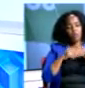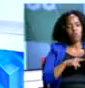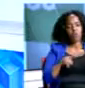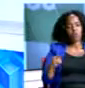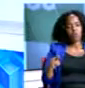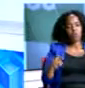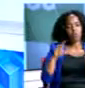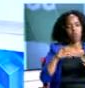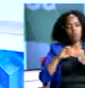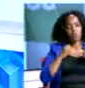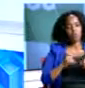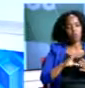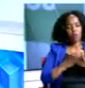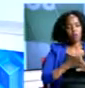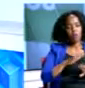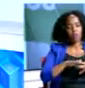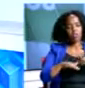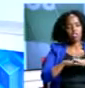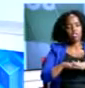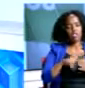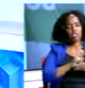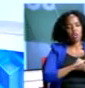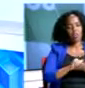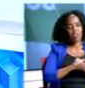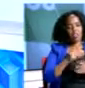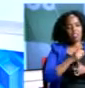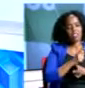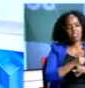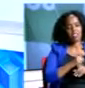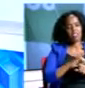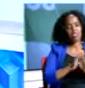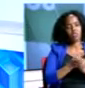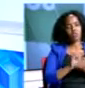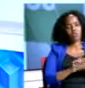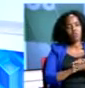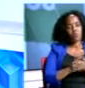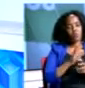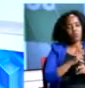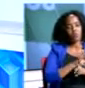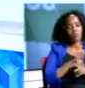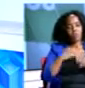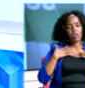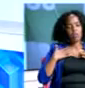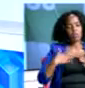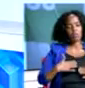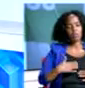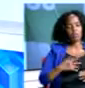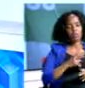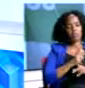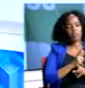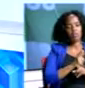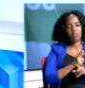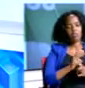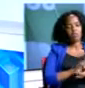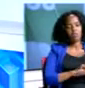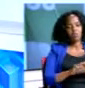danda'u. Harka isaa saamunaadhaan sirriitti dhiqachuu danda'u qulqullina qaama isaa sirriitti of eeggachuu danda'u namoota akkasii